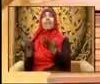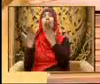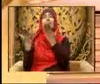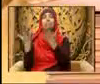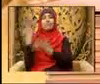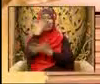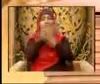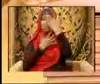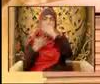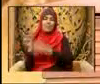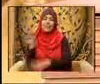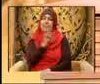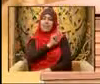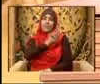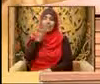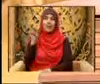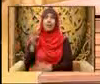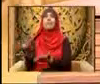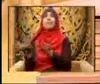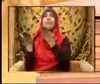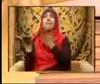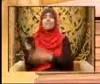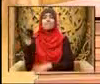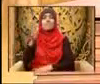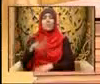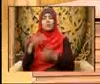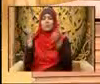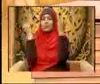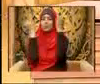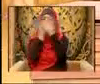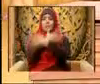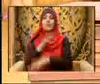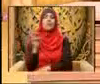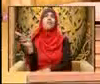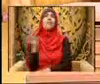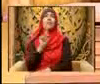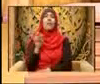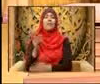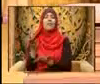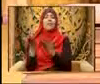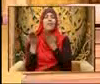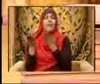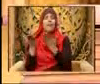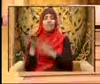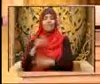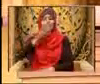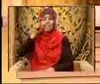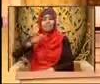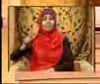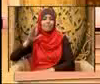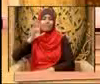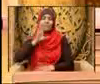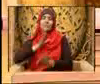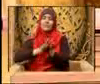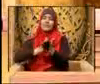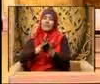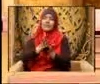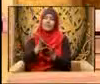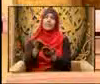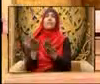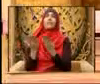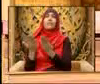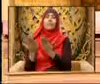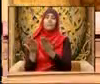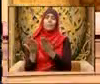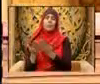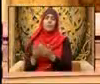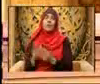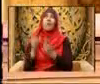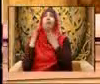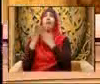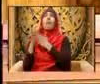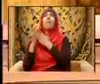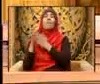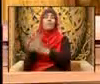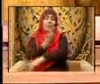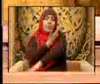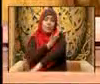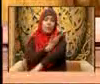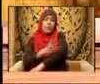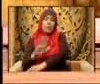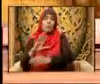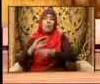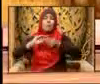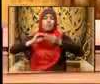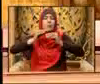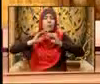اللهم لا تدعنا في غمرة، ولا تأخذنا على غرة، ولا تجعلنا من الغافلين، ونعوذ بك اللهم